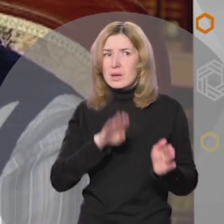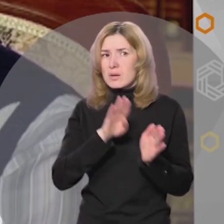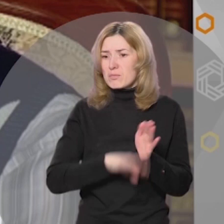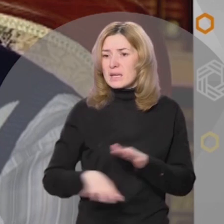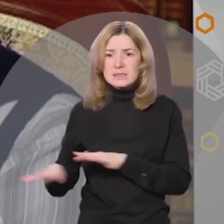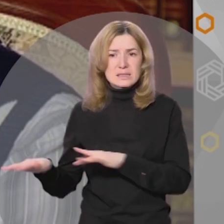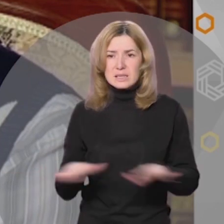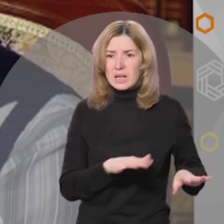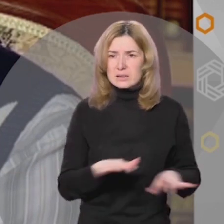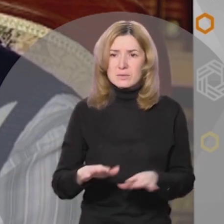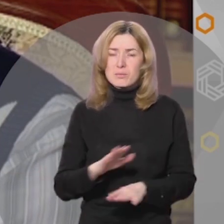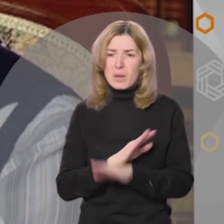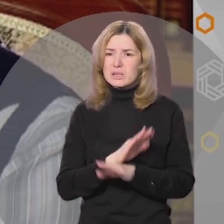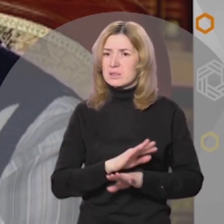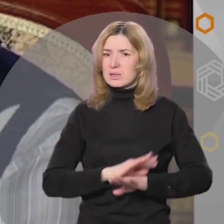дел мертва».